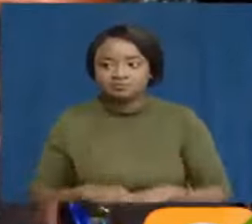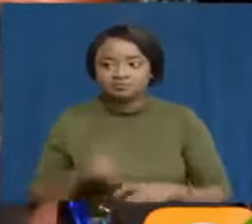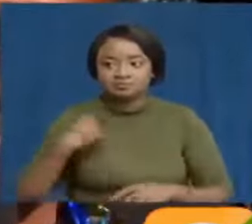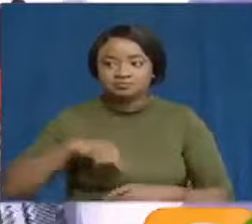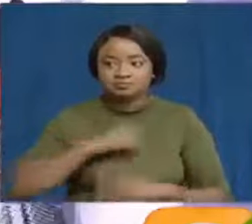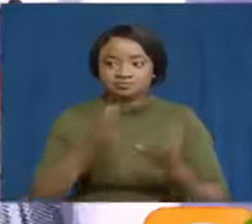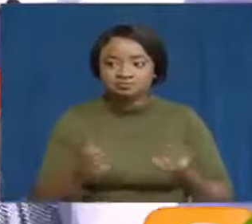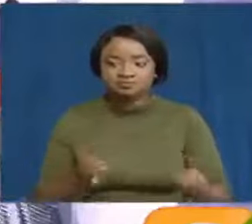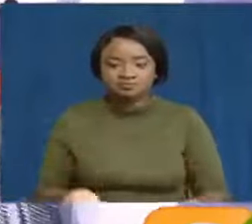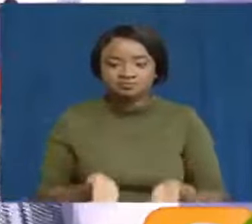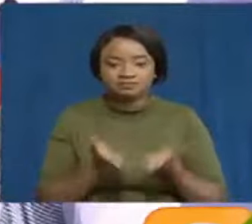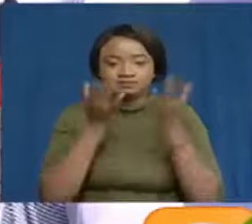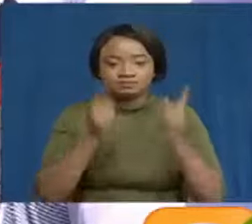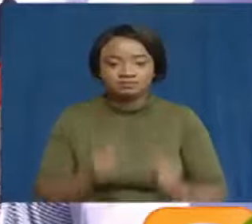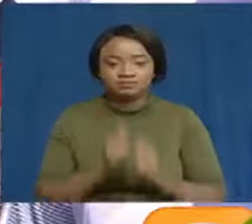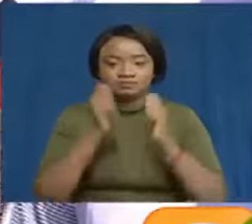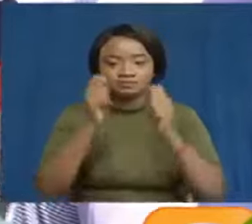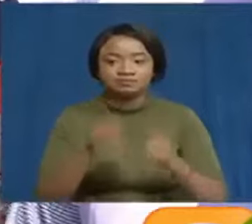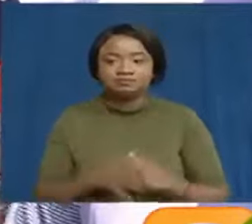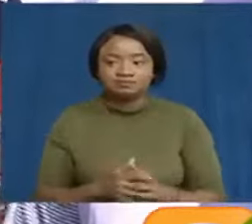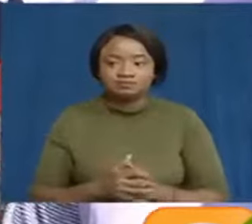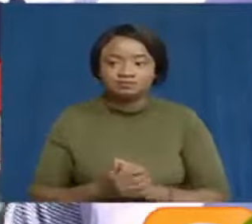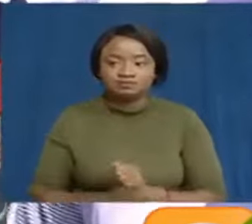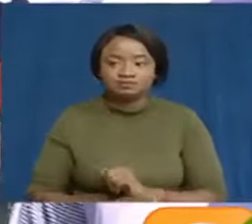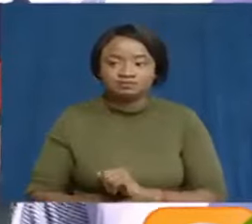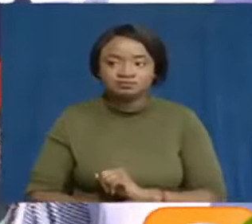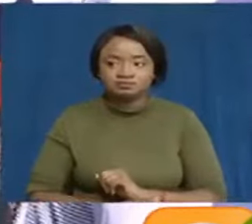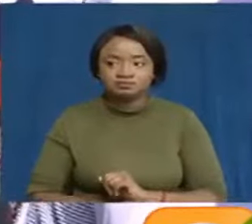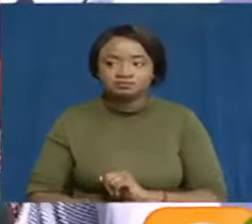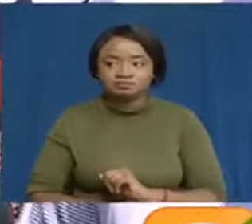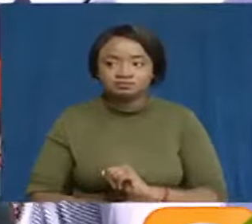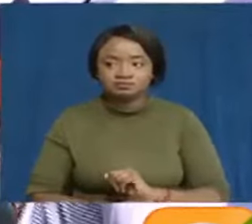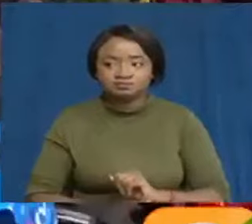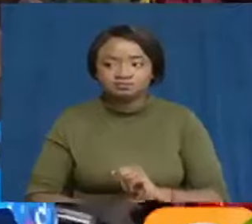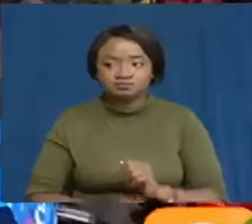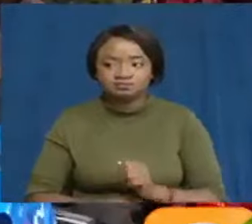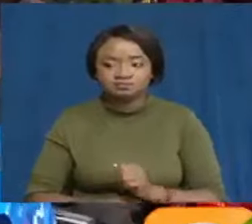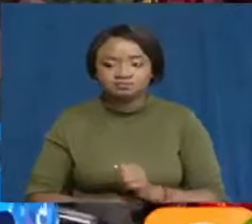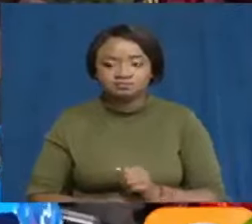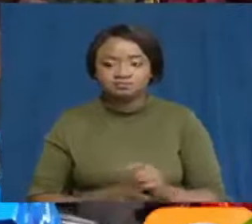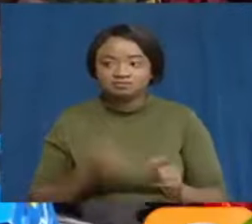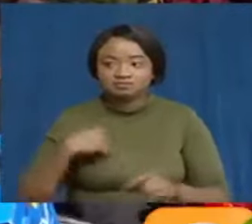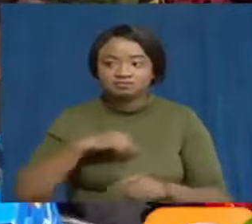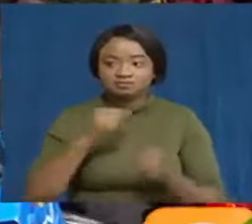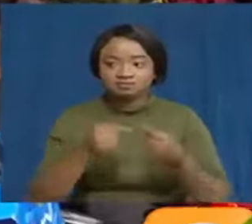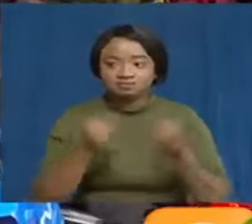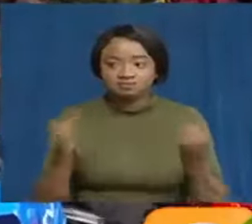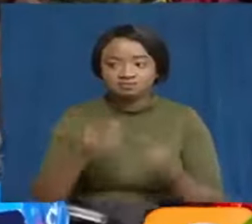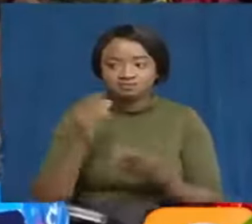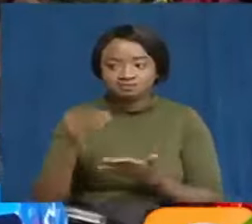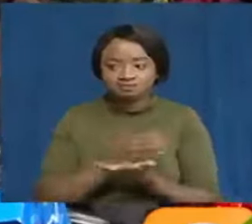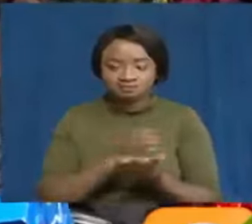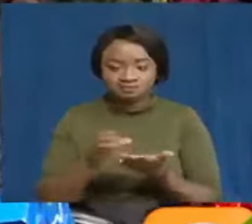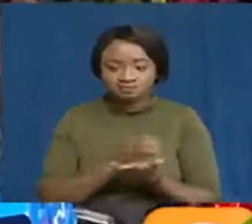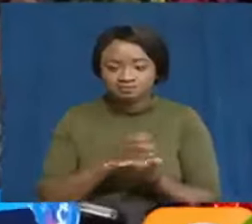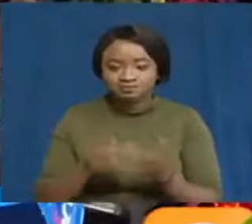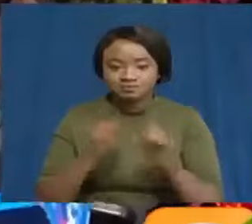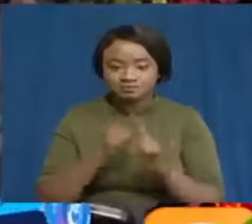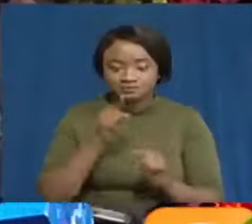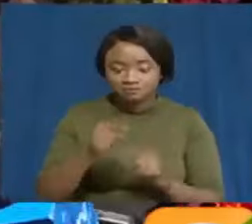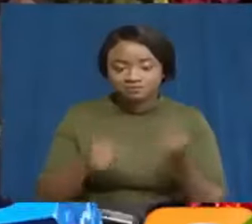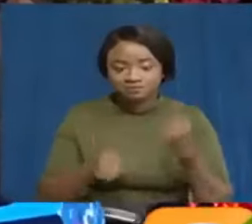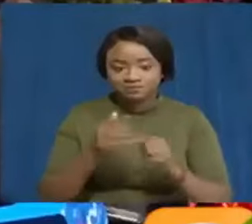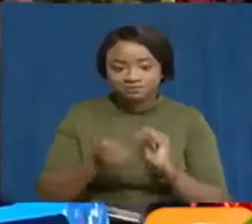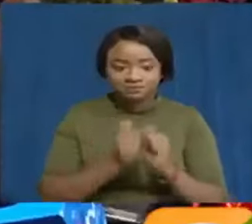build talents. Tumelaani mambo ya pombe, na umeona sehemu hii sasa watu wanang'ara. This is the great Chepsait sports, and we are running